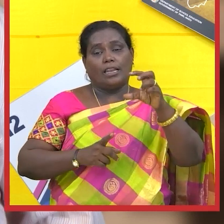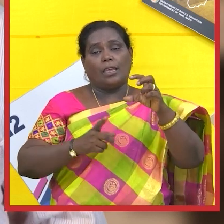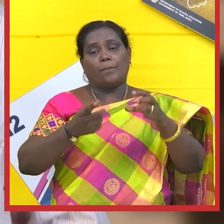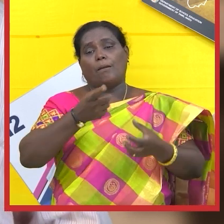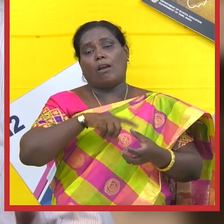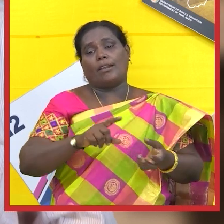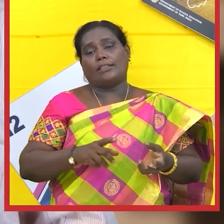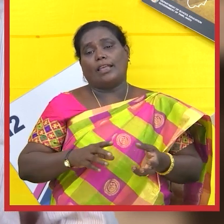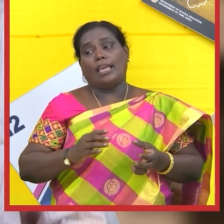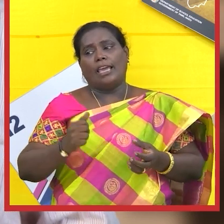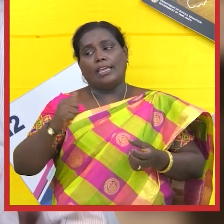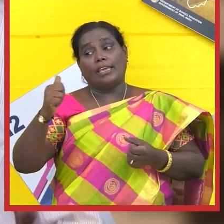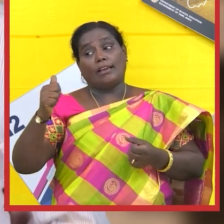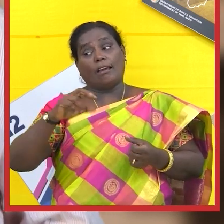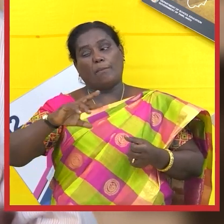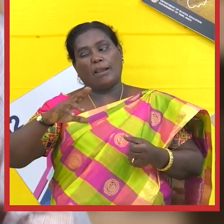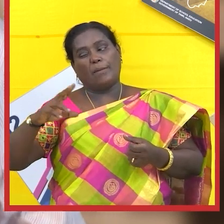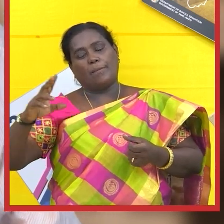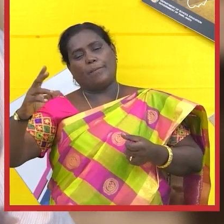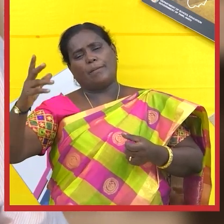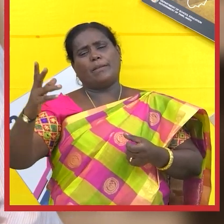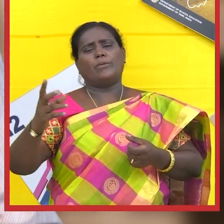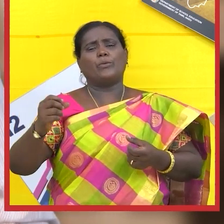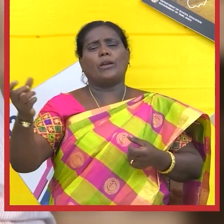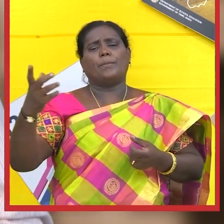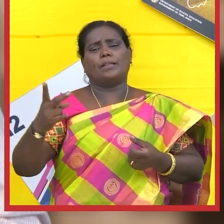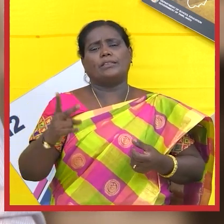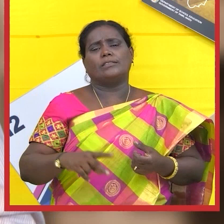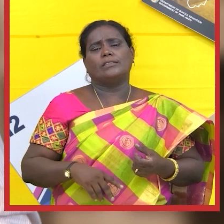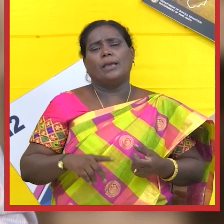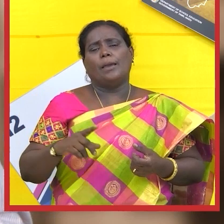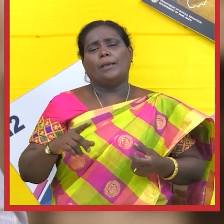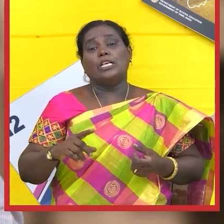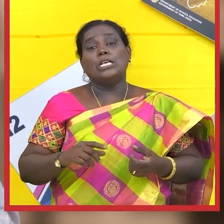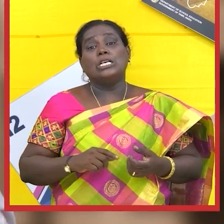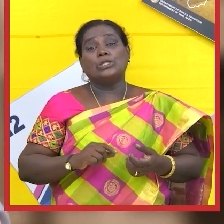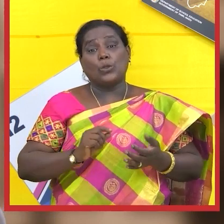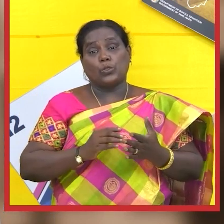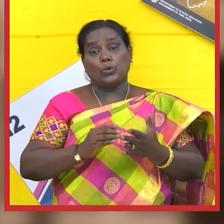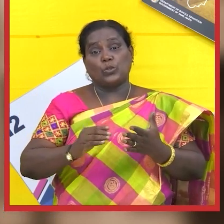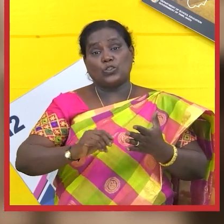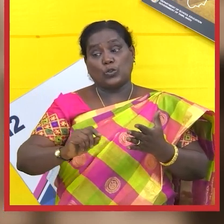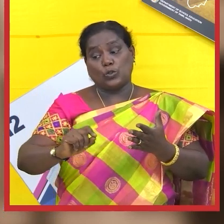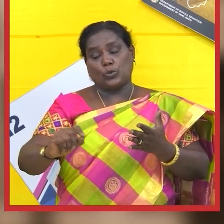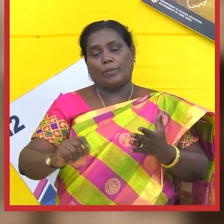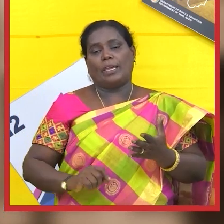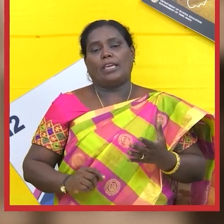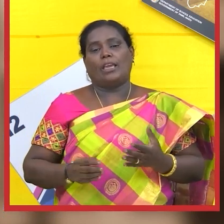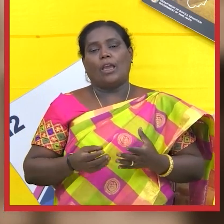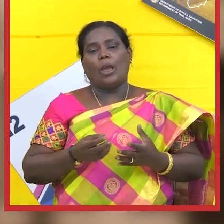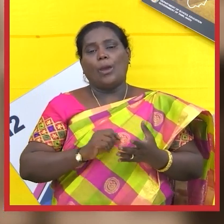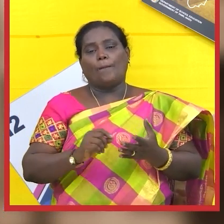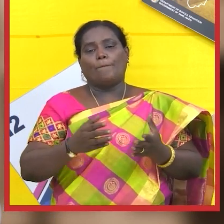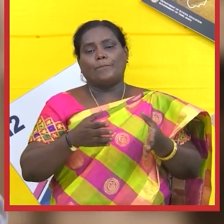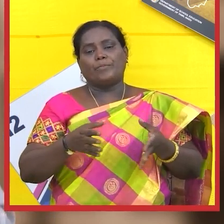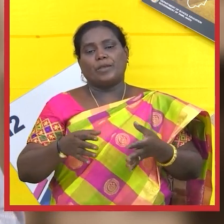இயக்கங்கள் ஆரம்பிக்கப்பட்டது. பெண்களுடைய கல்விக்காகவும், பெண்களுடைய சொத்துரிமைக்காகவும், பெண்களுடைய அரசியலில் பங்கேற்பதற்காகவும்